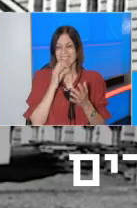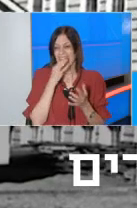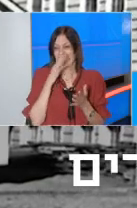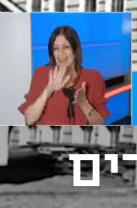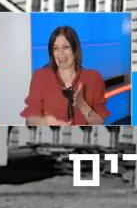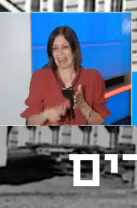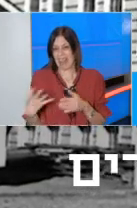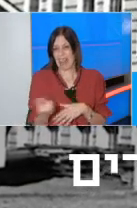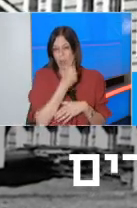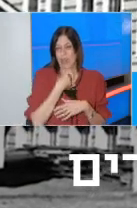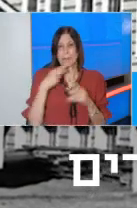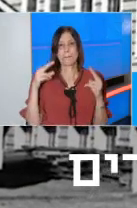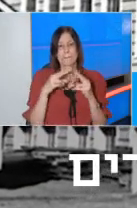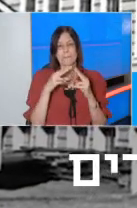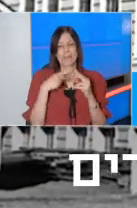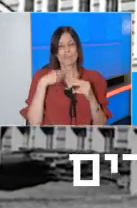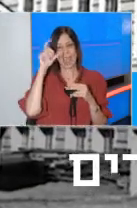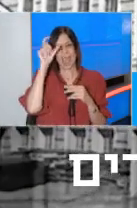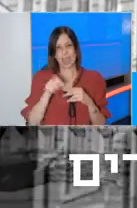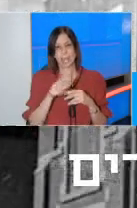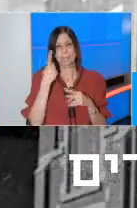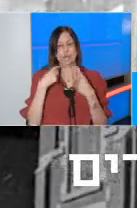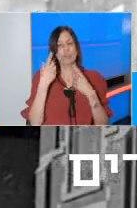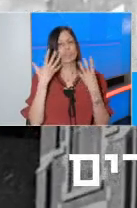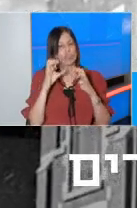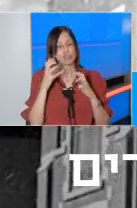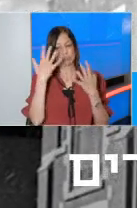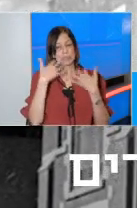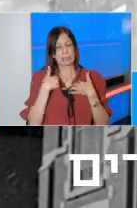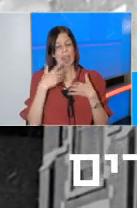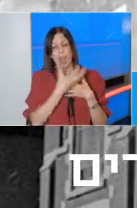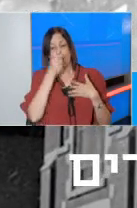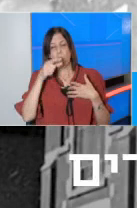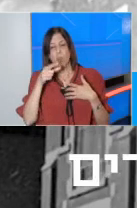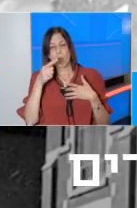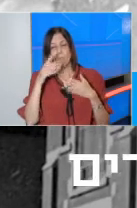סיפר לי בן אדם שאני פגשתי בשנות ה-90, שהוא עבר דבר כזה, לקחו אותם מהבית שלו,